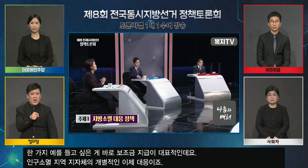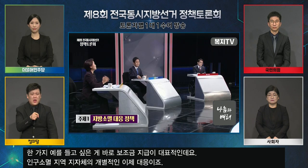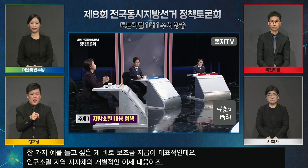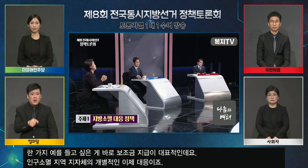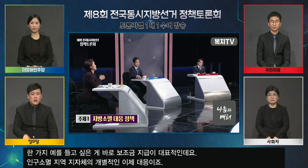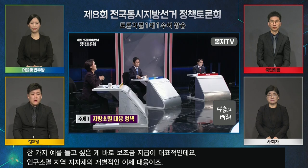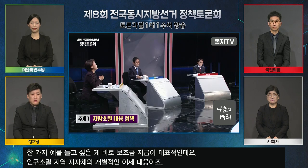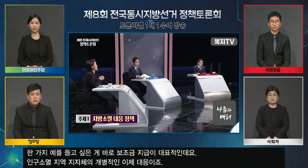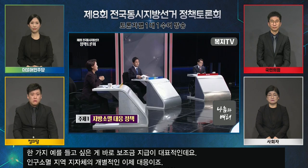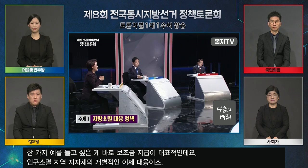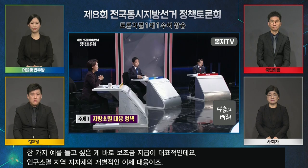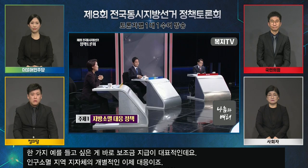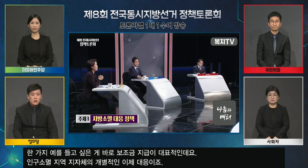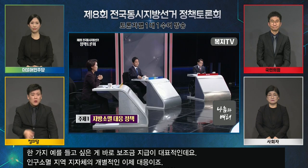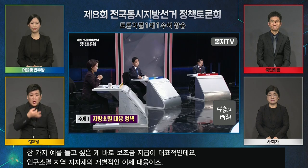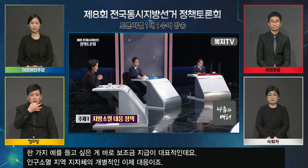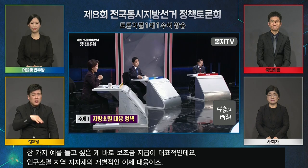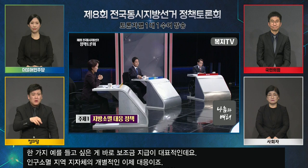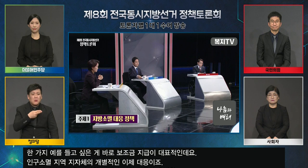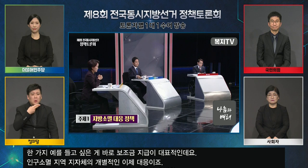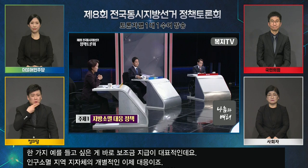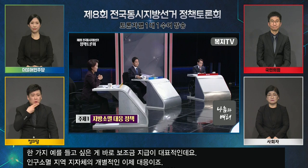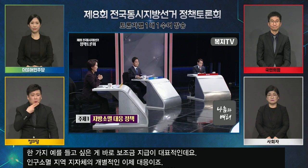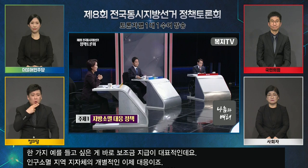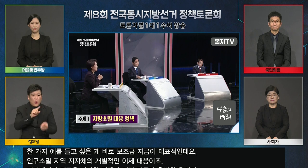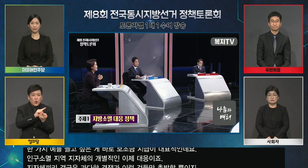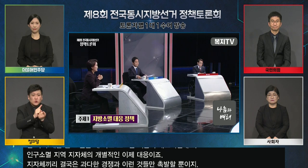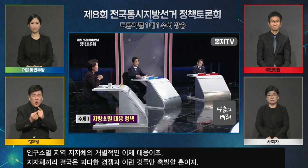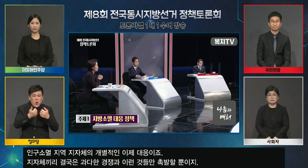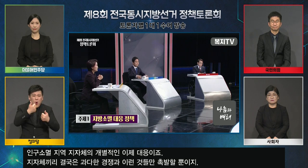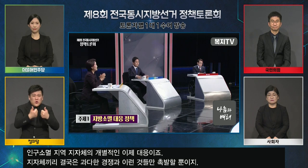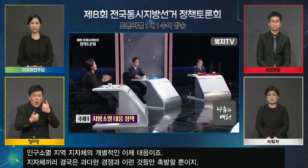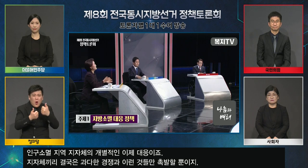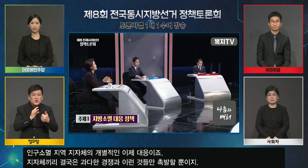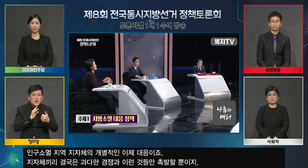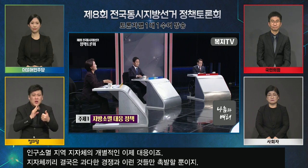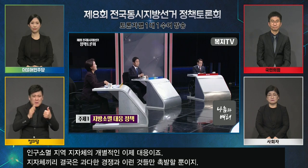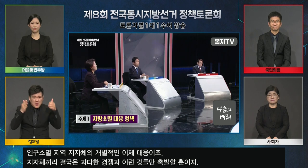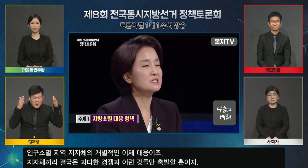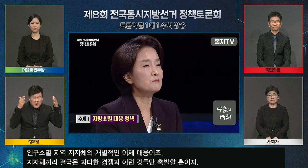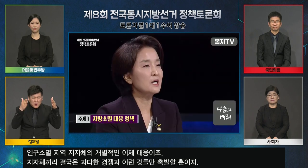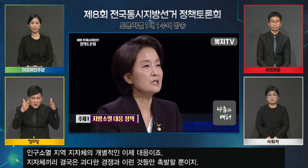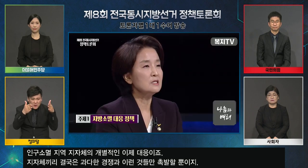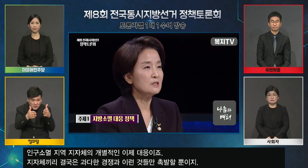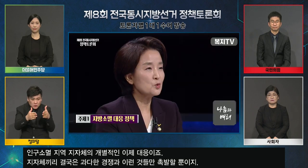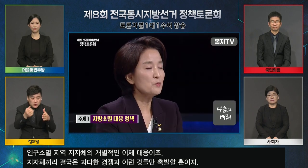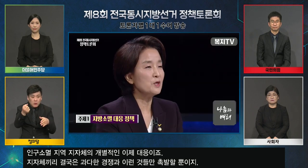아무것도 남지 않는 제로성 게임이 될 뿐입니다. 그리고 실질적인